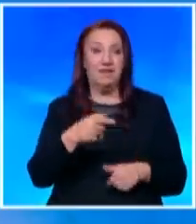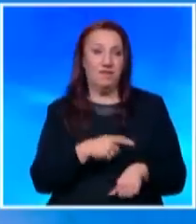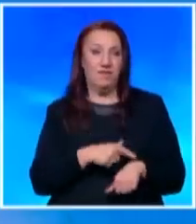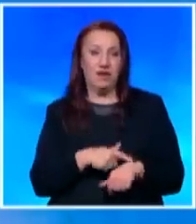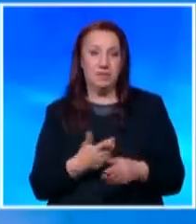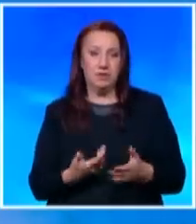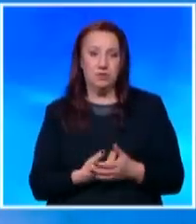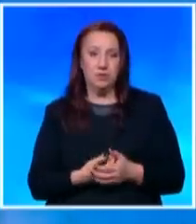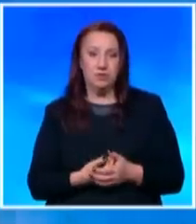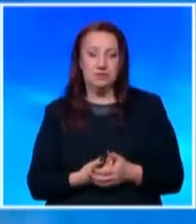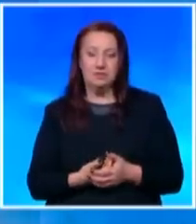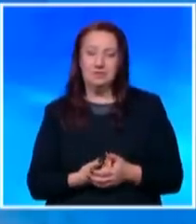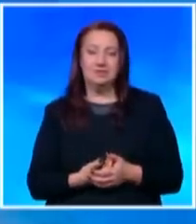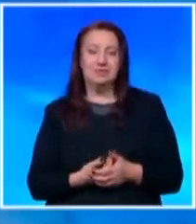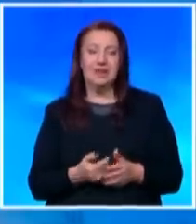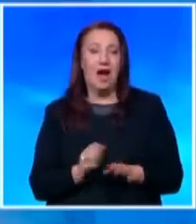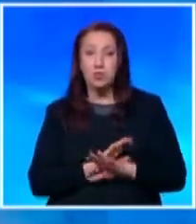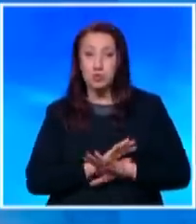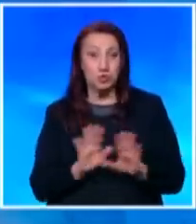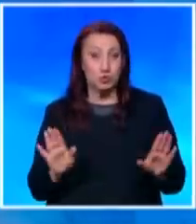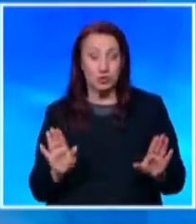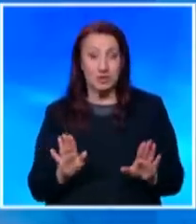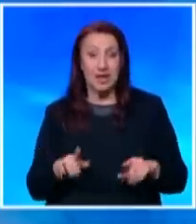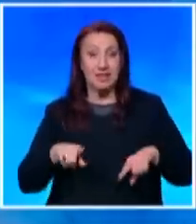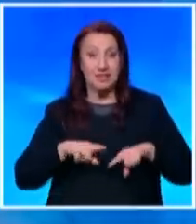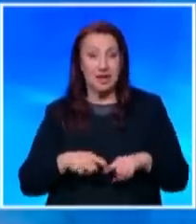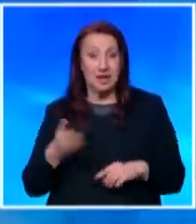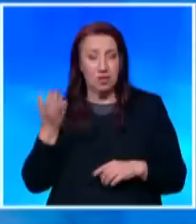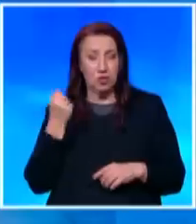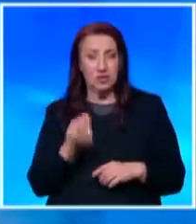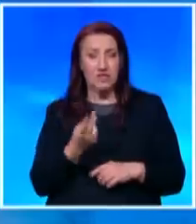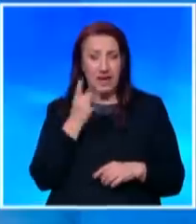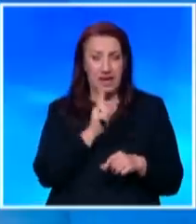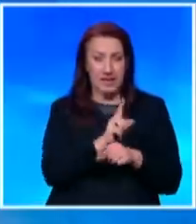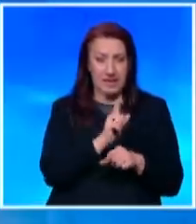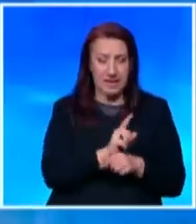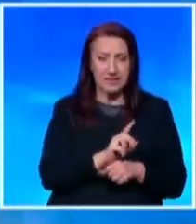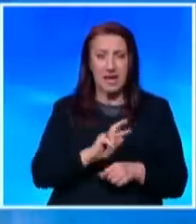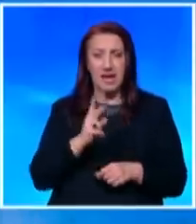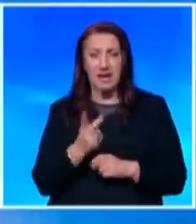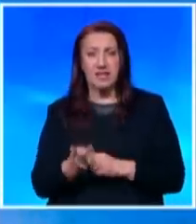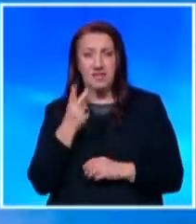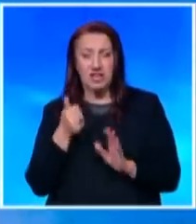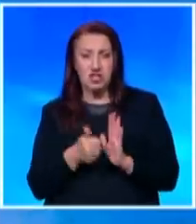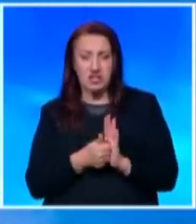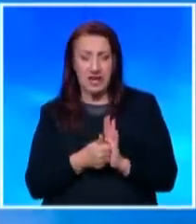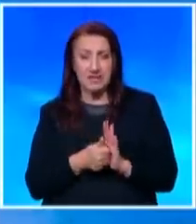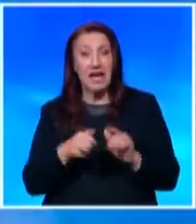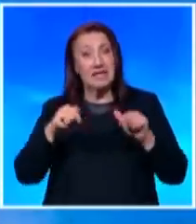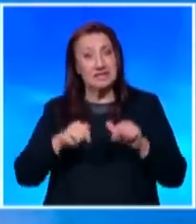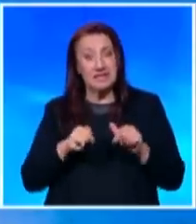примерно, дело за мен от 16-та година или от 11-та година в момента да се повдигат обвинения. Какво са правили до